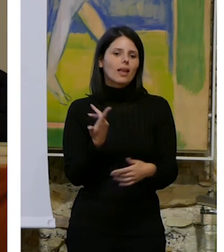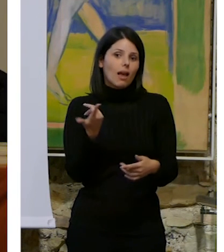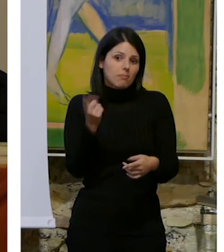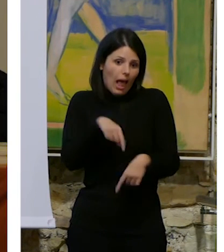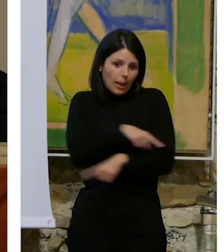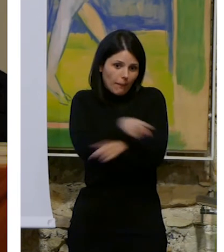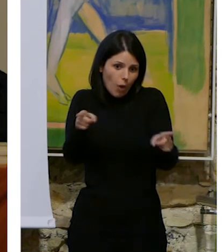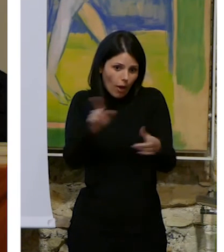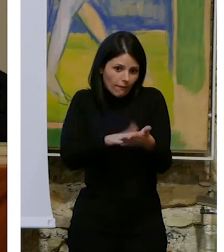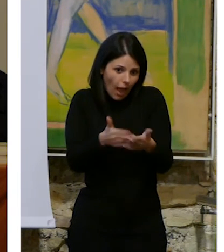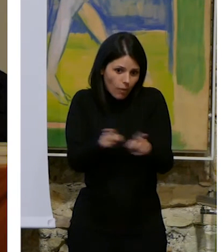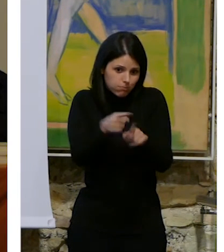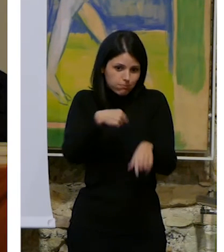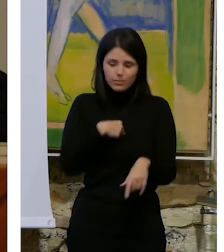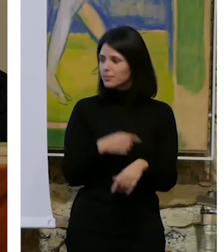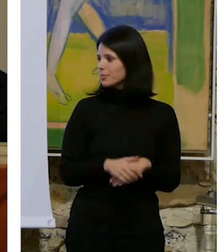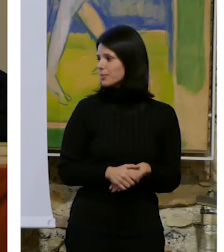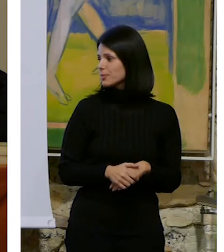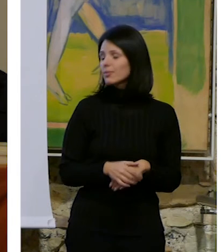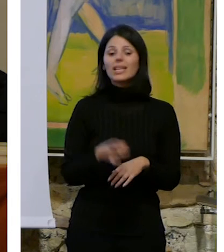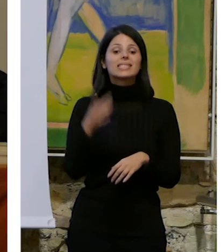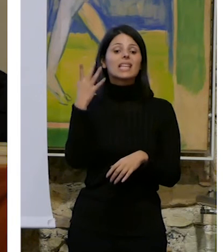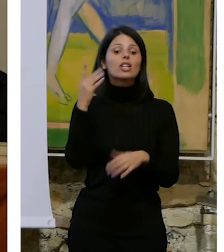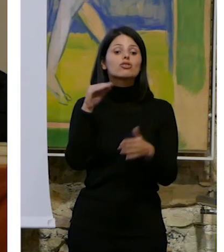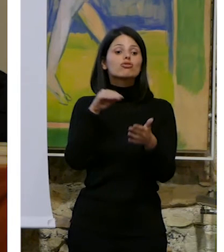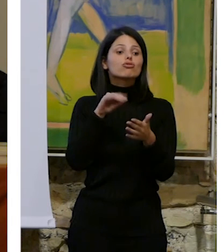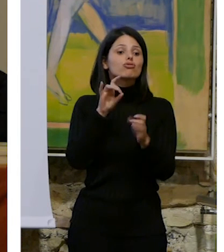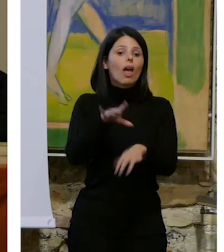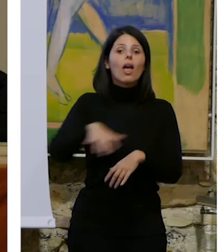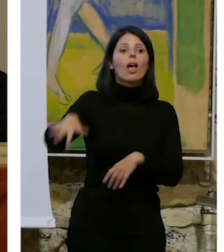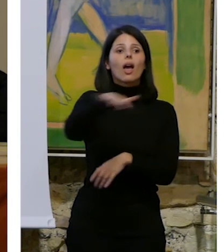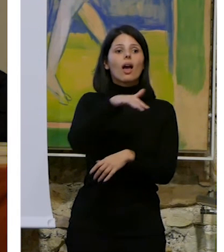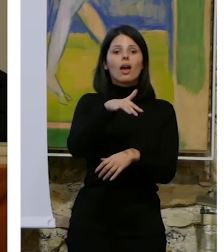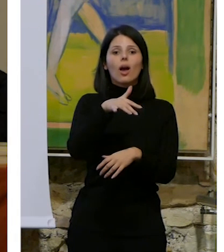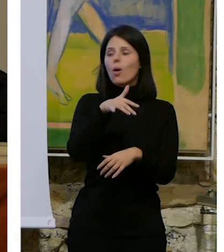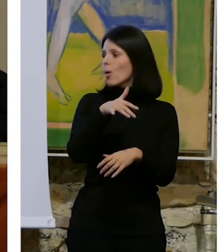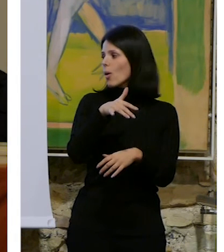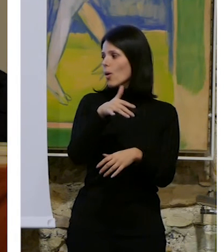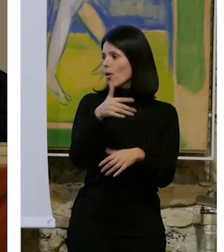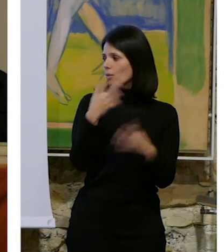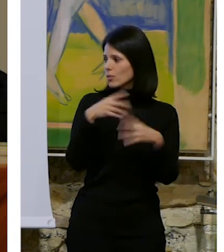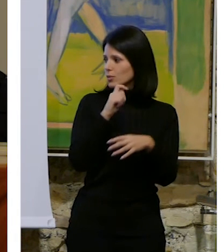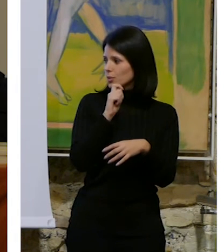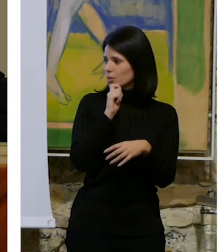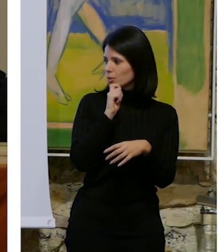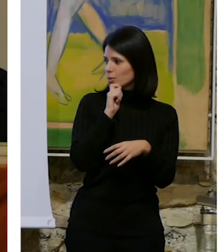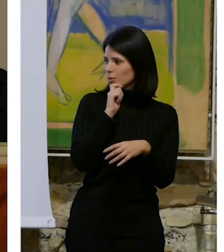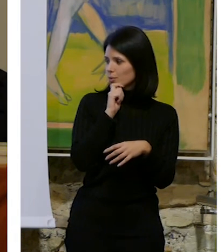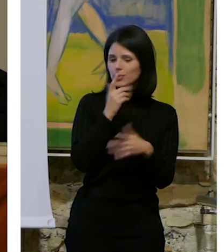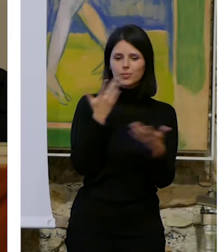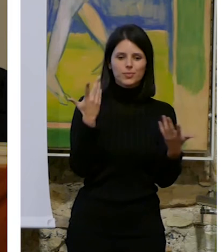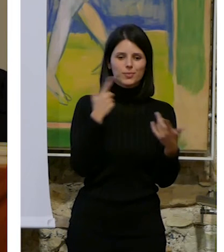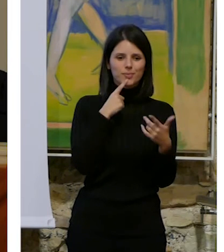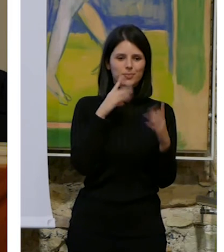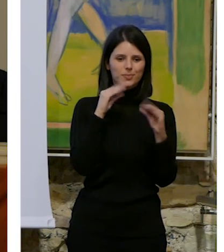noi sostanzialmente. Quindi se c'è qualcuno, pronto? Ma hanno tolto la parola.